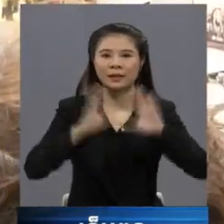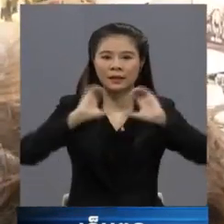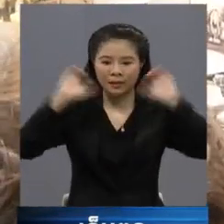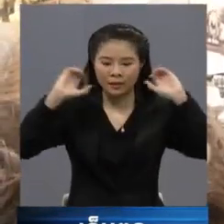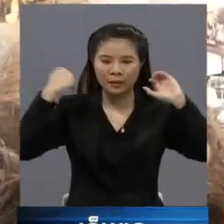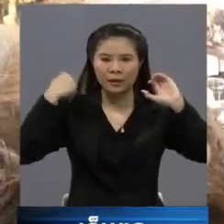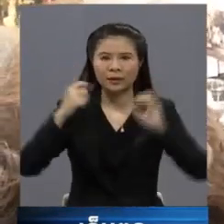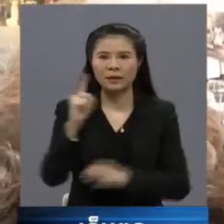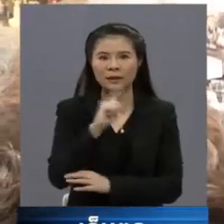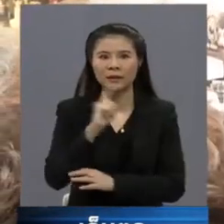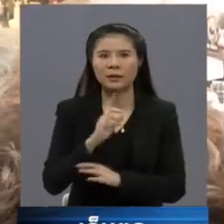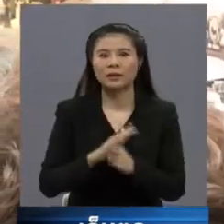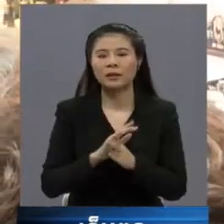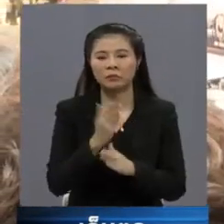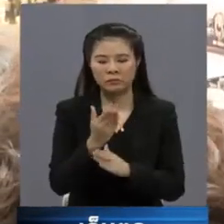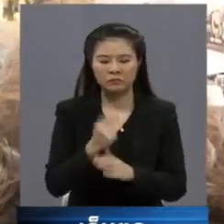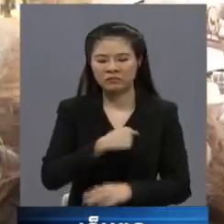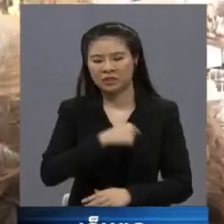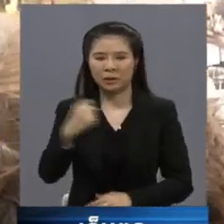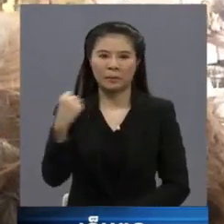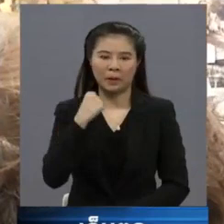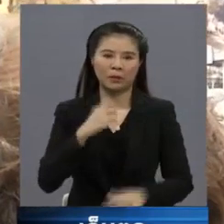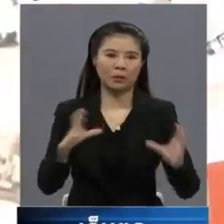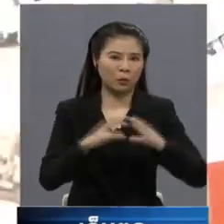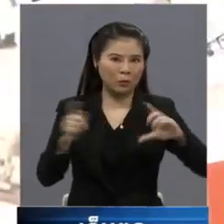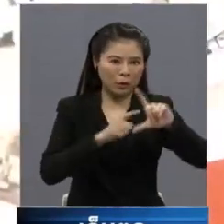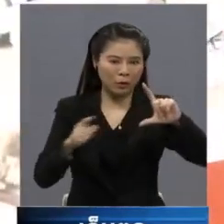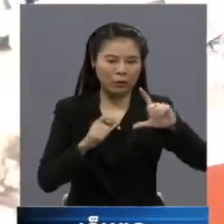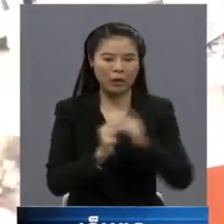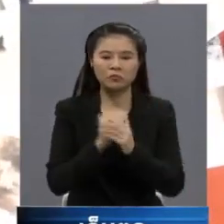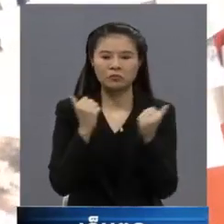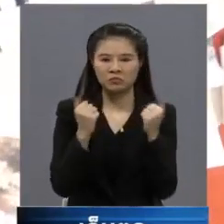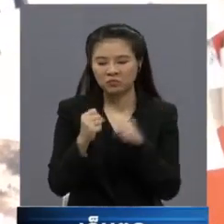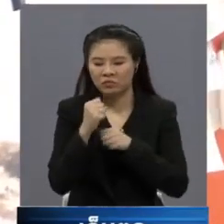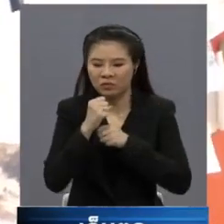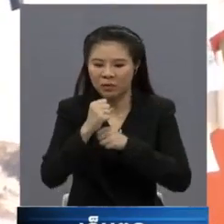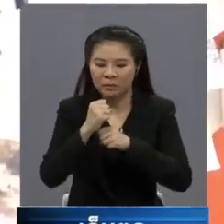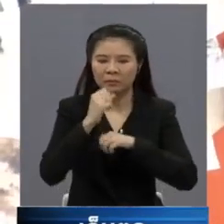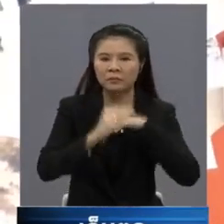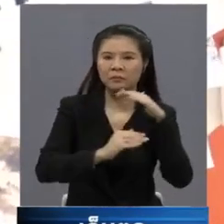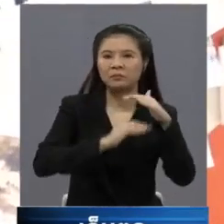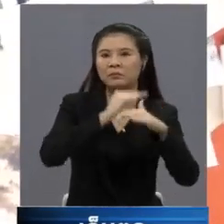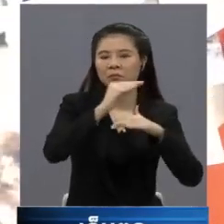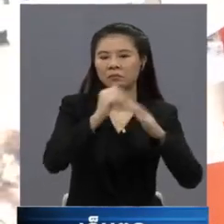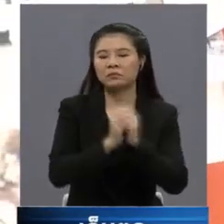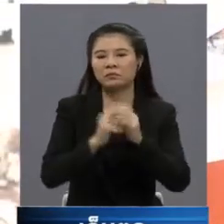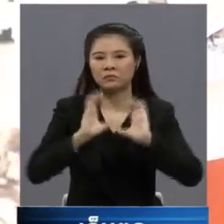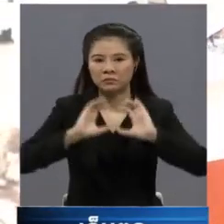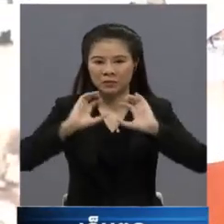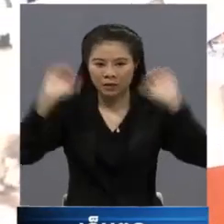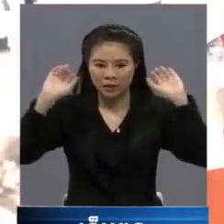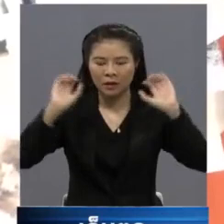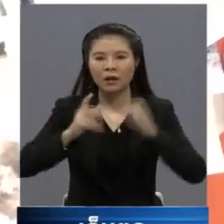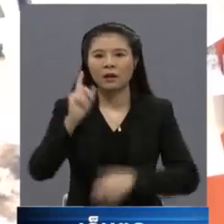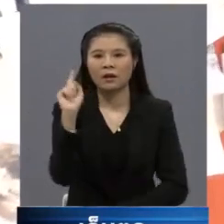ลคุณชัยธวัฒน์ยืนยันความมั่นใจนะครับว่าทางก้าวไก่ยังคงเดินหน้าประเทศไปสู่รัฐบาลใหม่ความสัมพันธ์การ